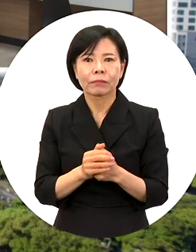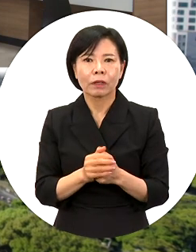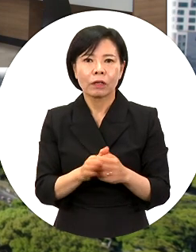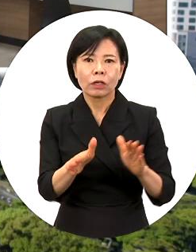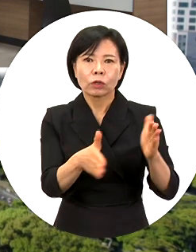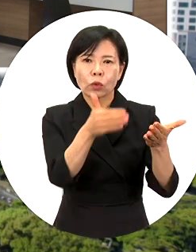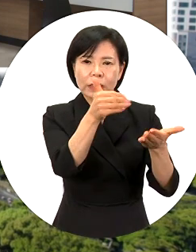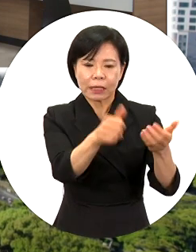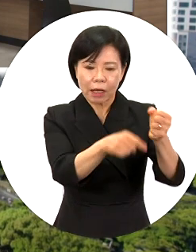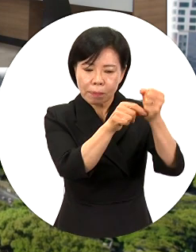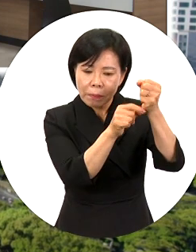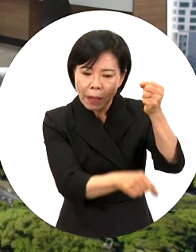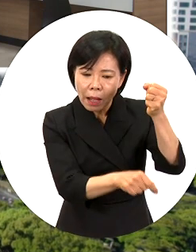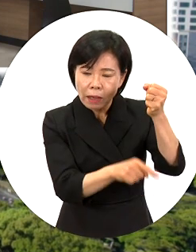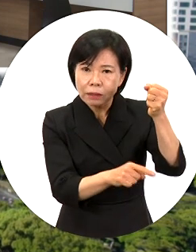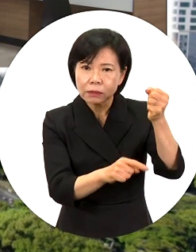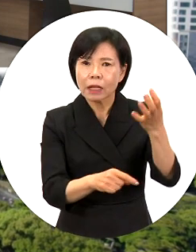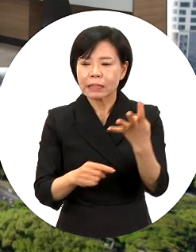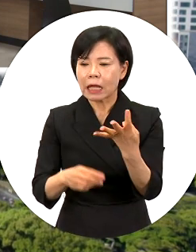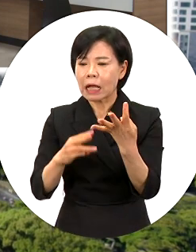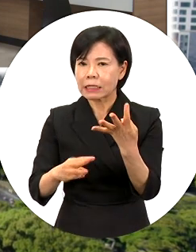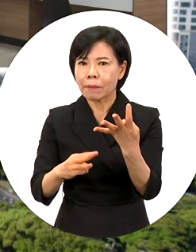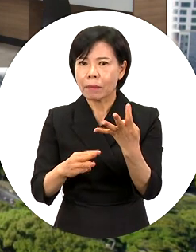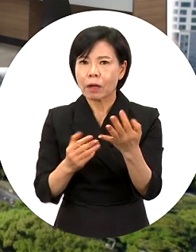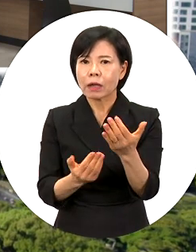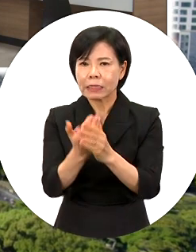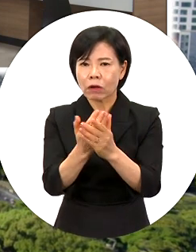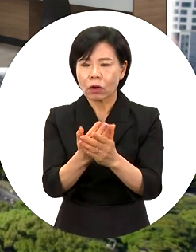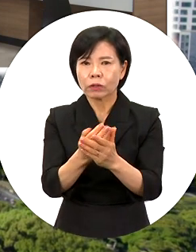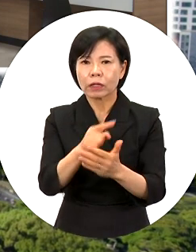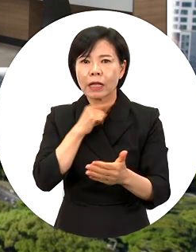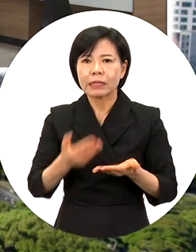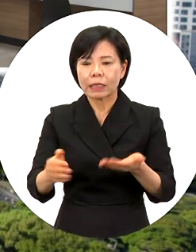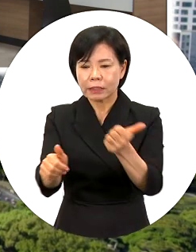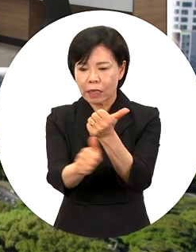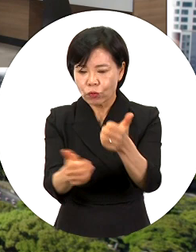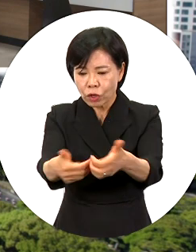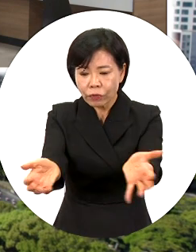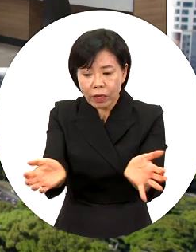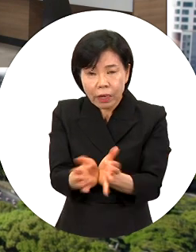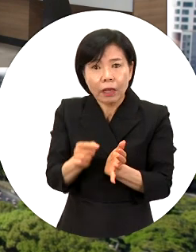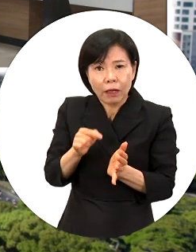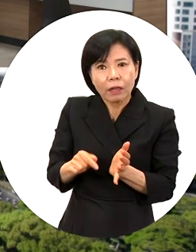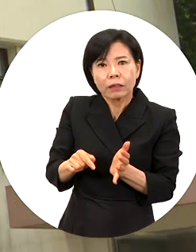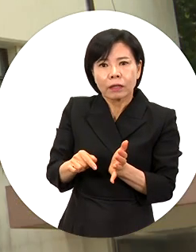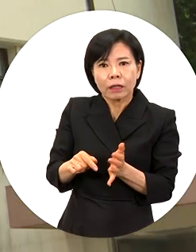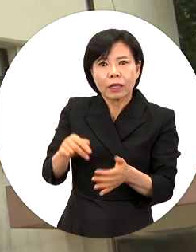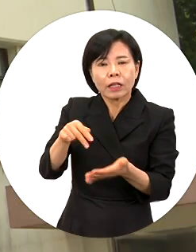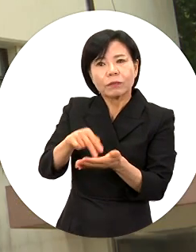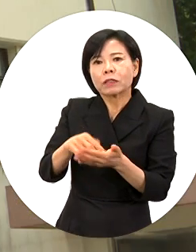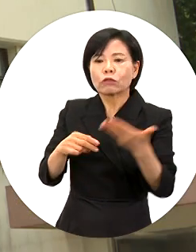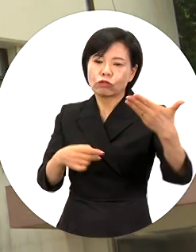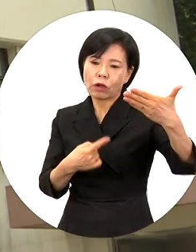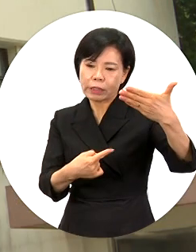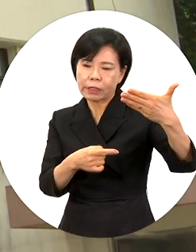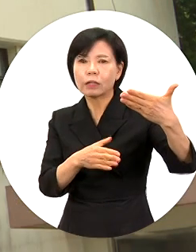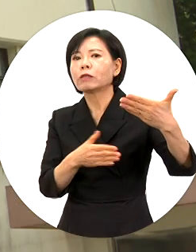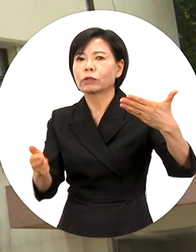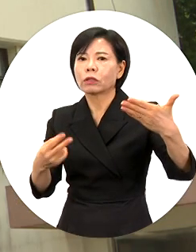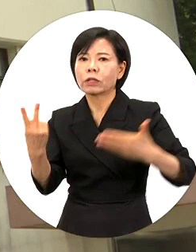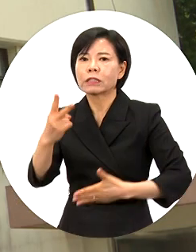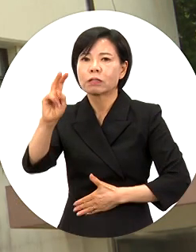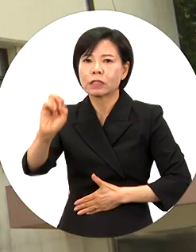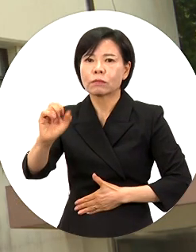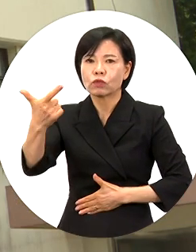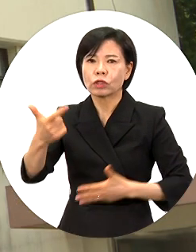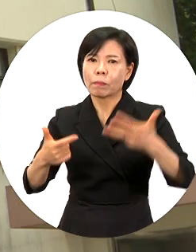제주도지사 소속 제주 4.3 사건 진상규명 및 희생자 명예회복실무위원회는 9월